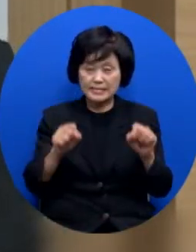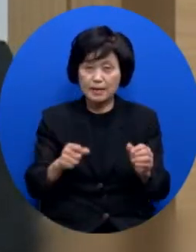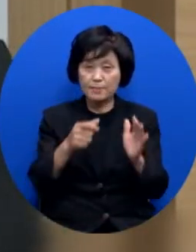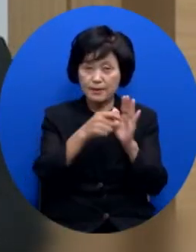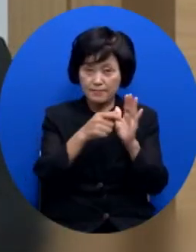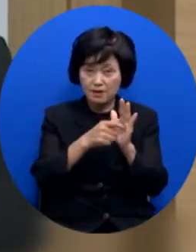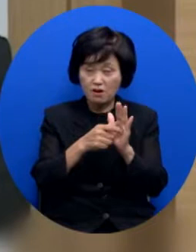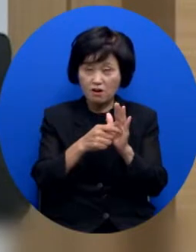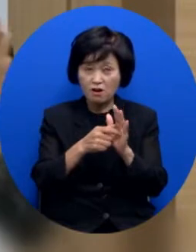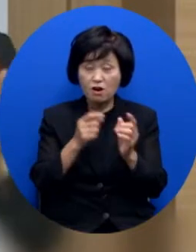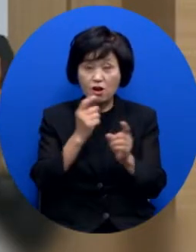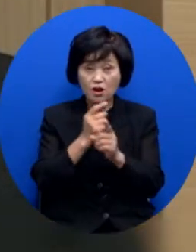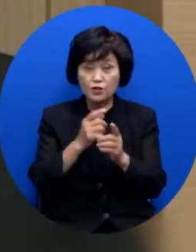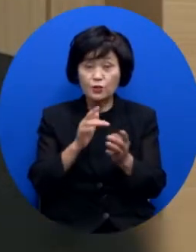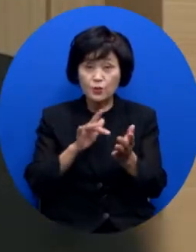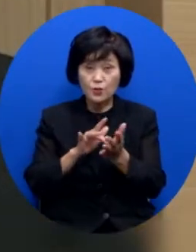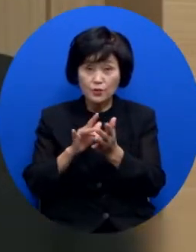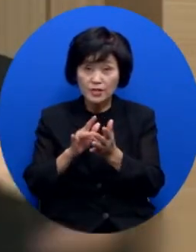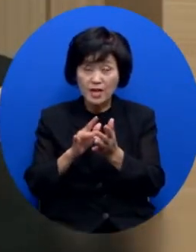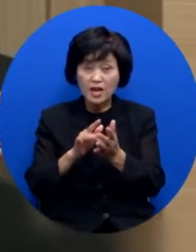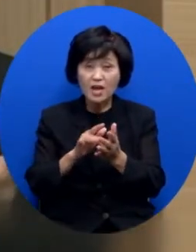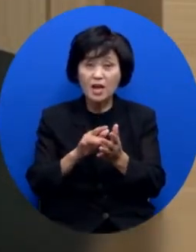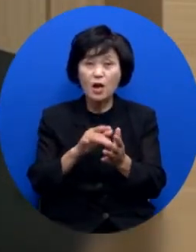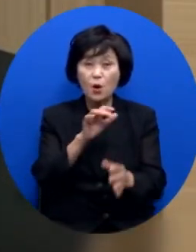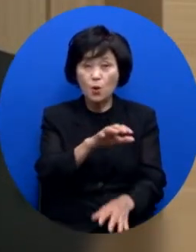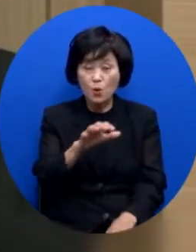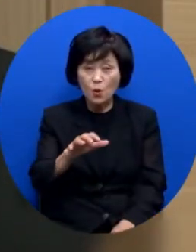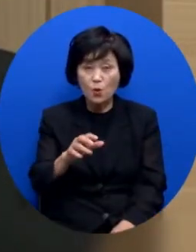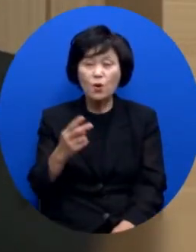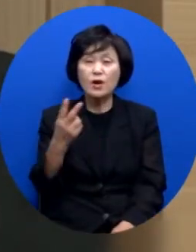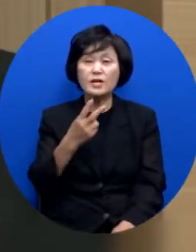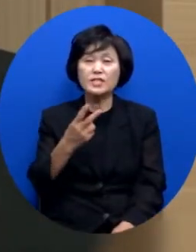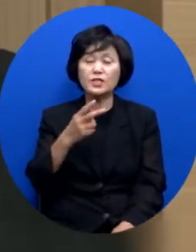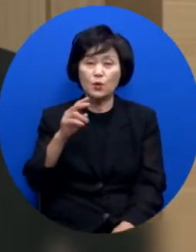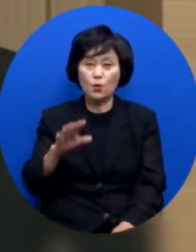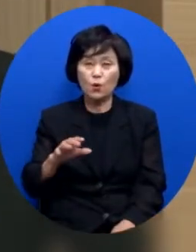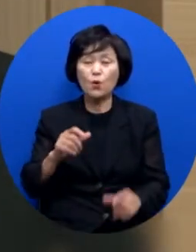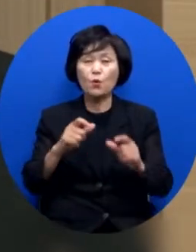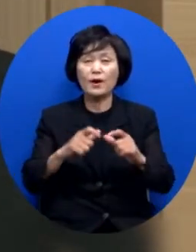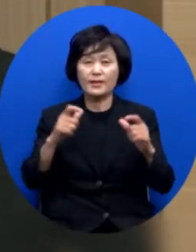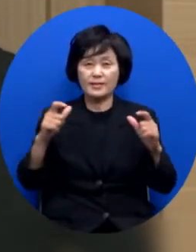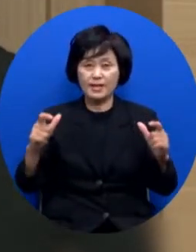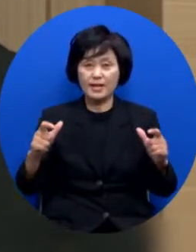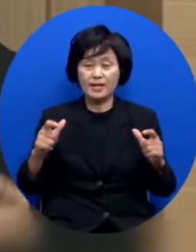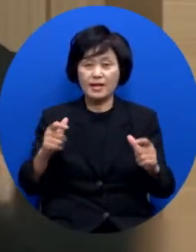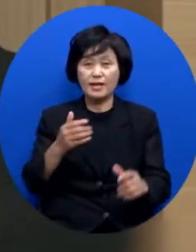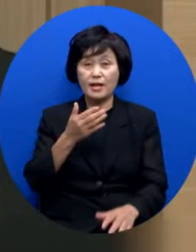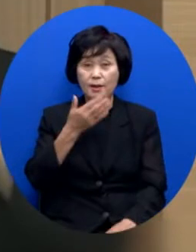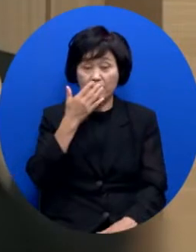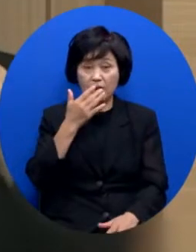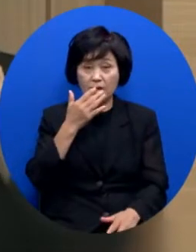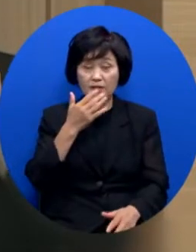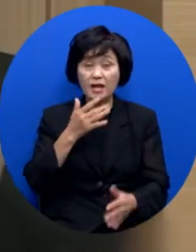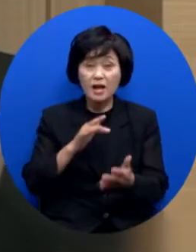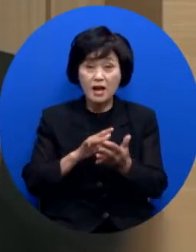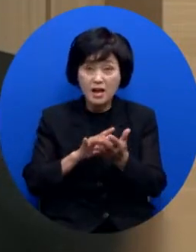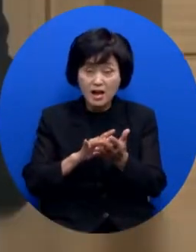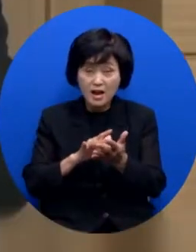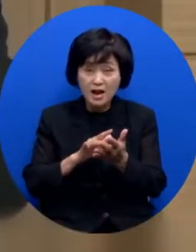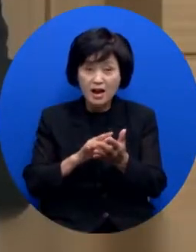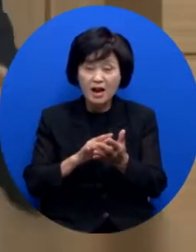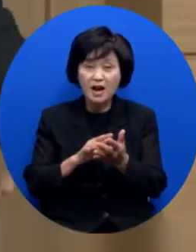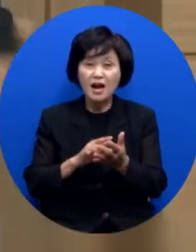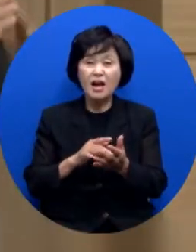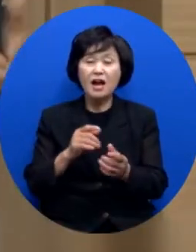치료제 공급 약국을 2천 곳으로 확대할 계획이라며 먹는 치료제 약 94만 명분의 계약을 완료하고